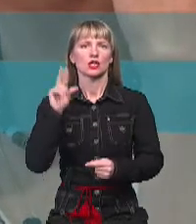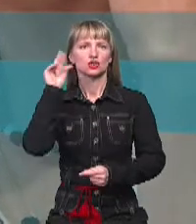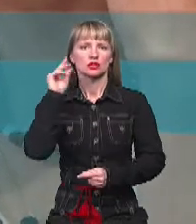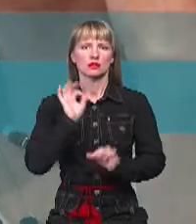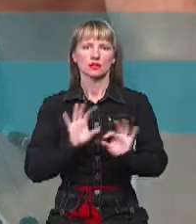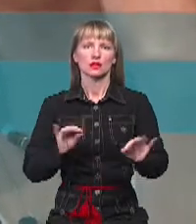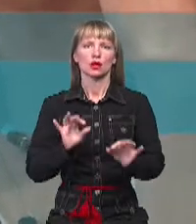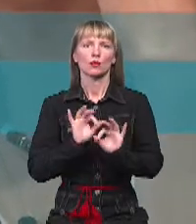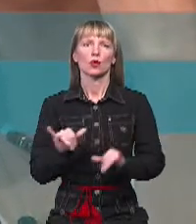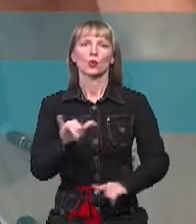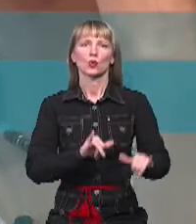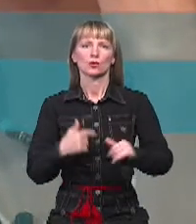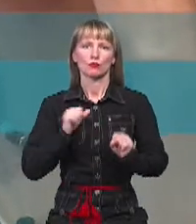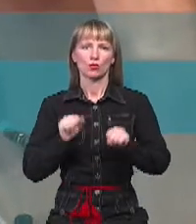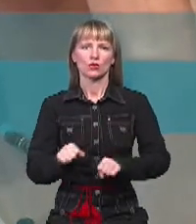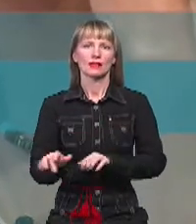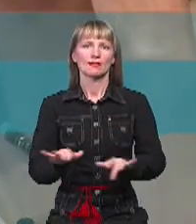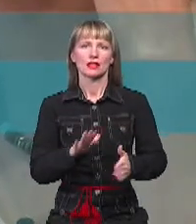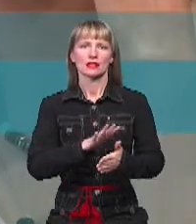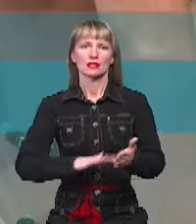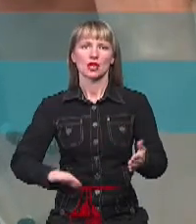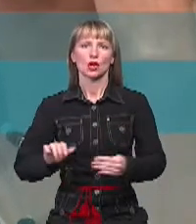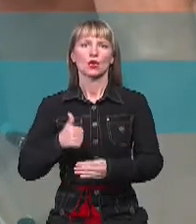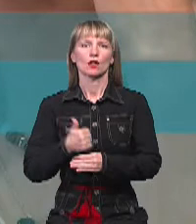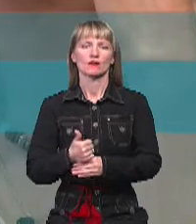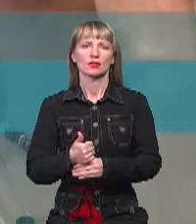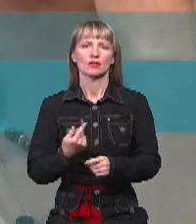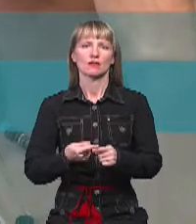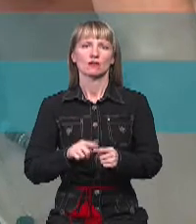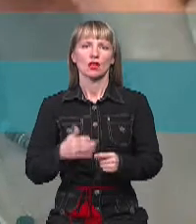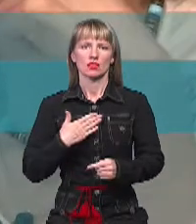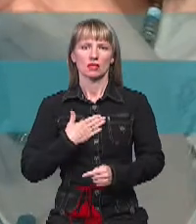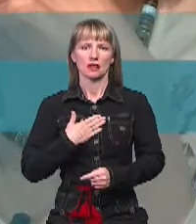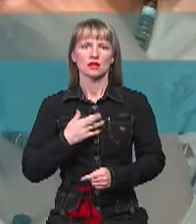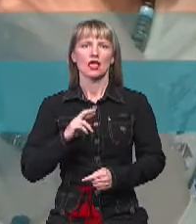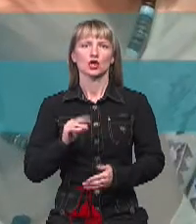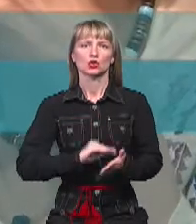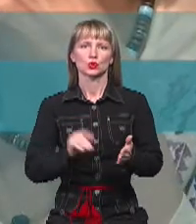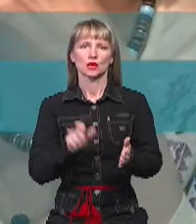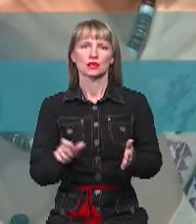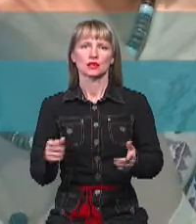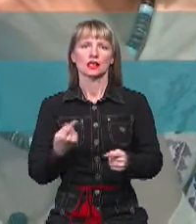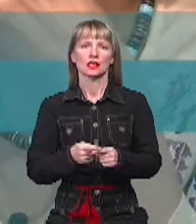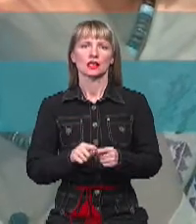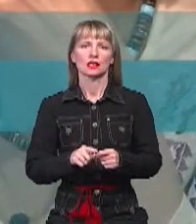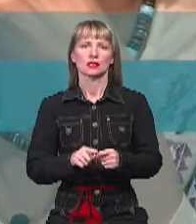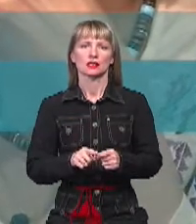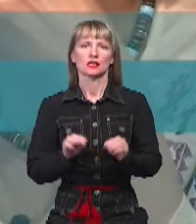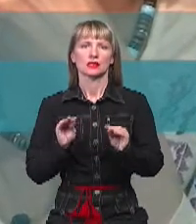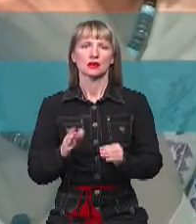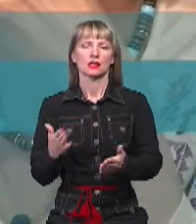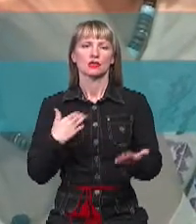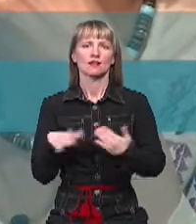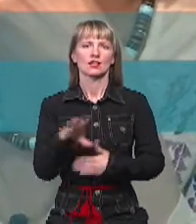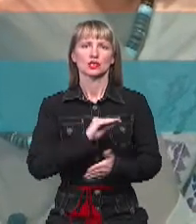сказав і пояснив, куди ми можемо рухатися далі. Головне в цьому нас, як журналістів, це така, мабуть, скажімо так, постулат, який стосується